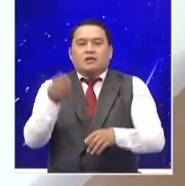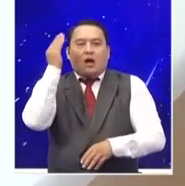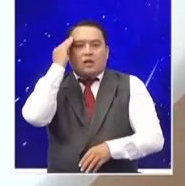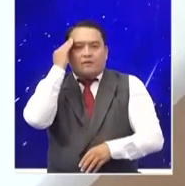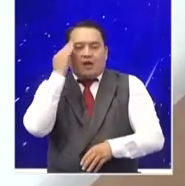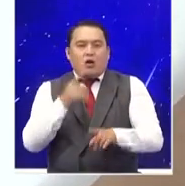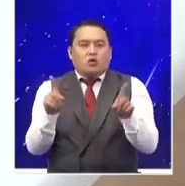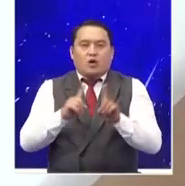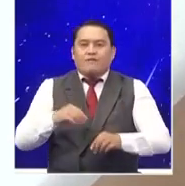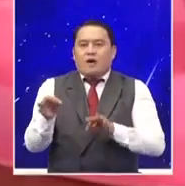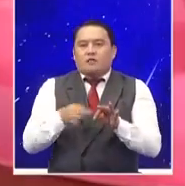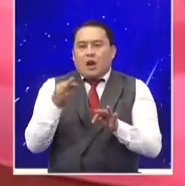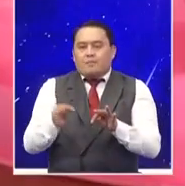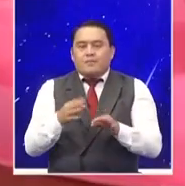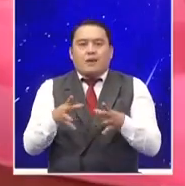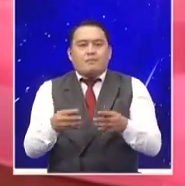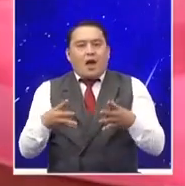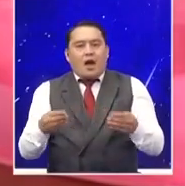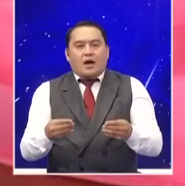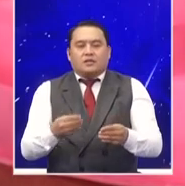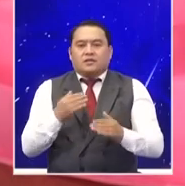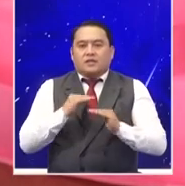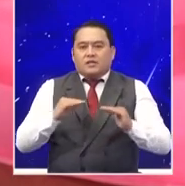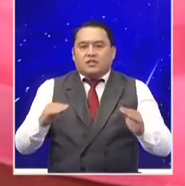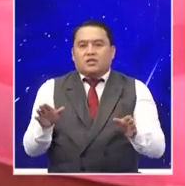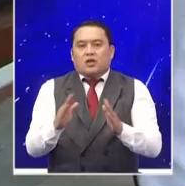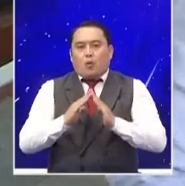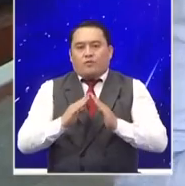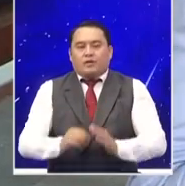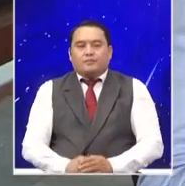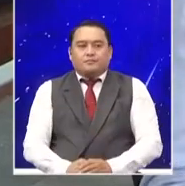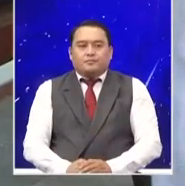Талантливая рукодельница вяжет мягкие игрушки для ребят из детских домов.